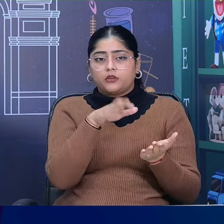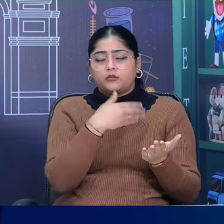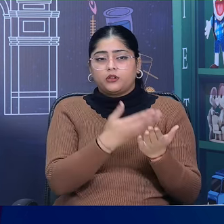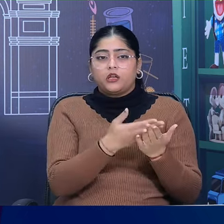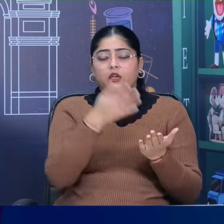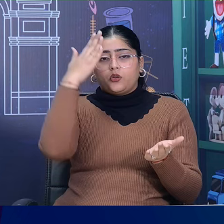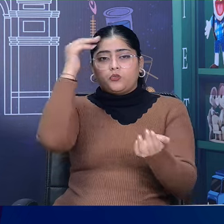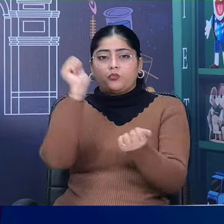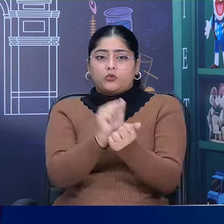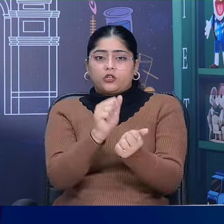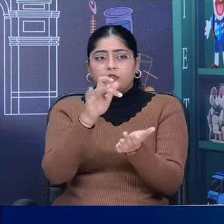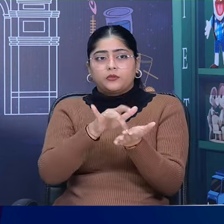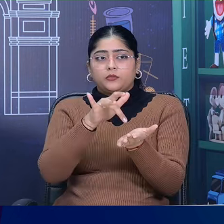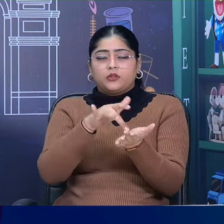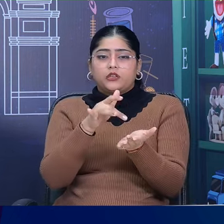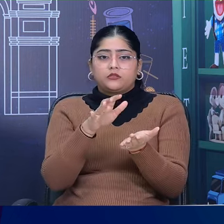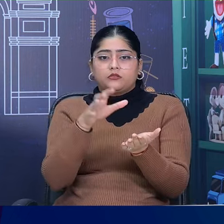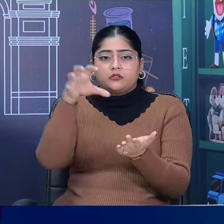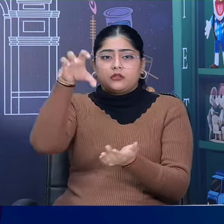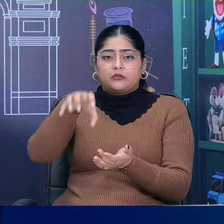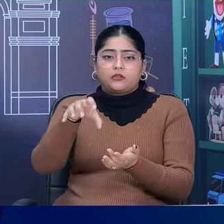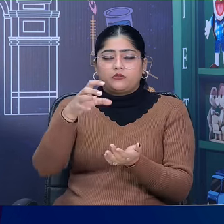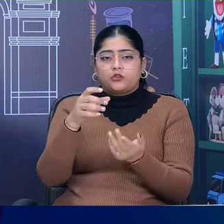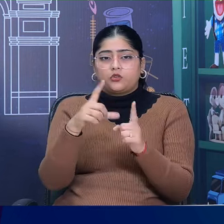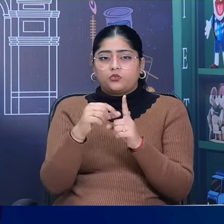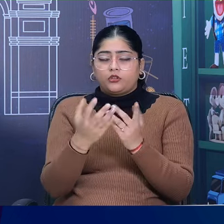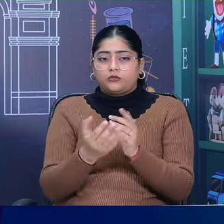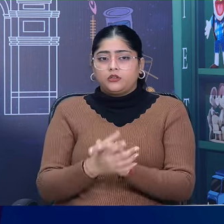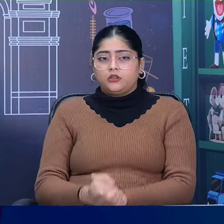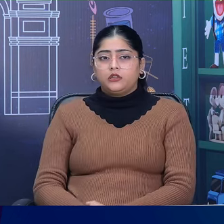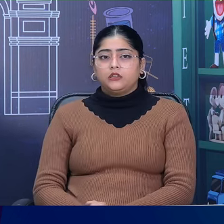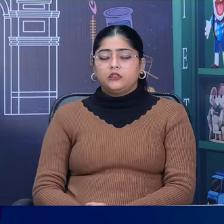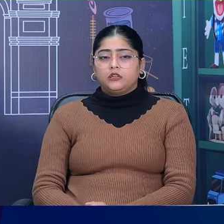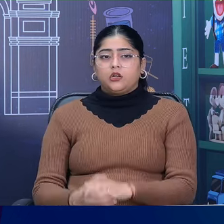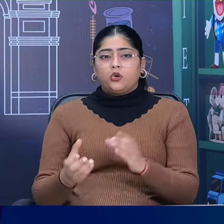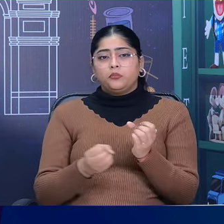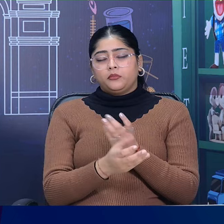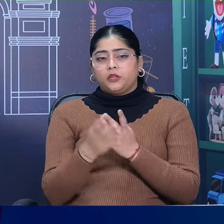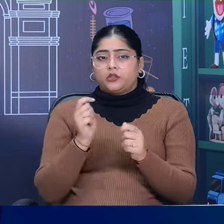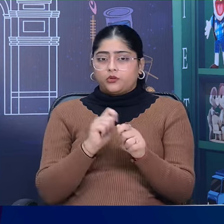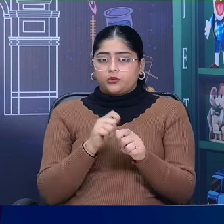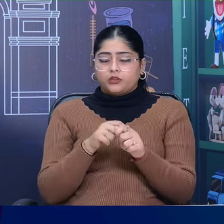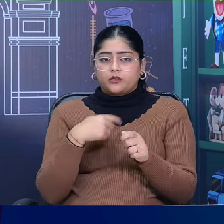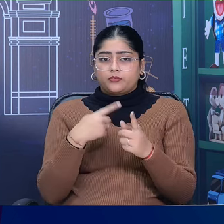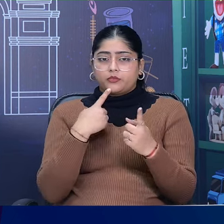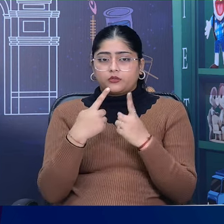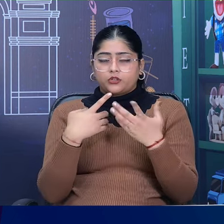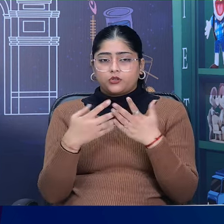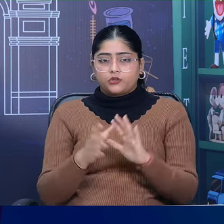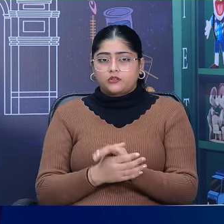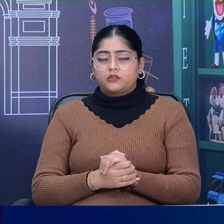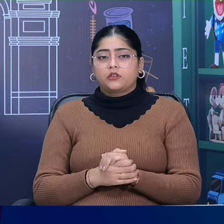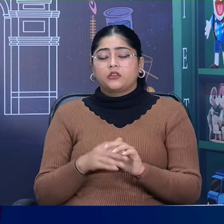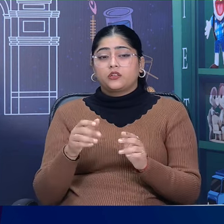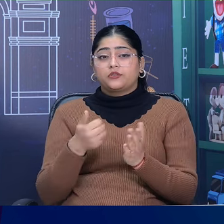की कि भाई आप मन चाह किराय नहीं वसूल सकते जी तो हमने बहुत से फंक्शंस के बारे में बात की कि किस तरह से जो है ग्राम